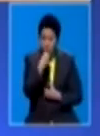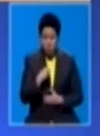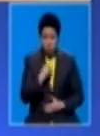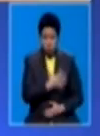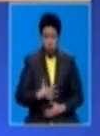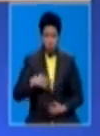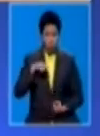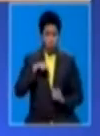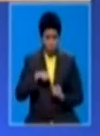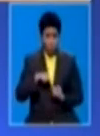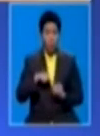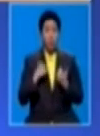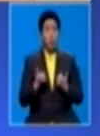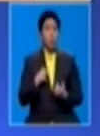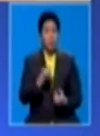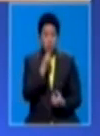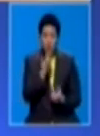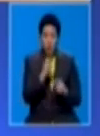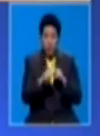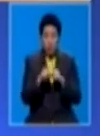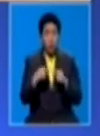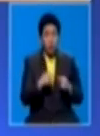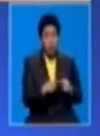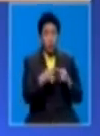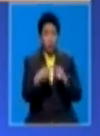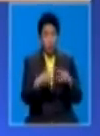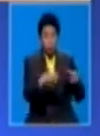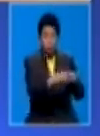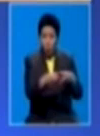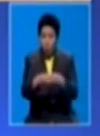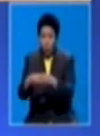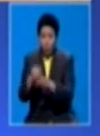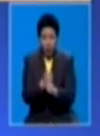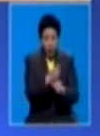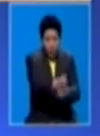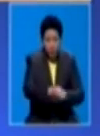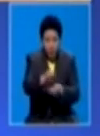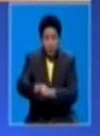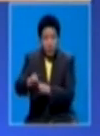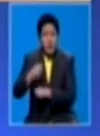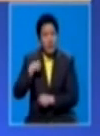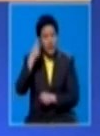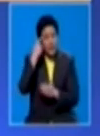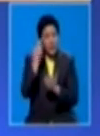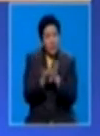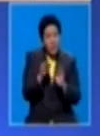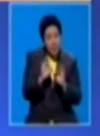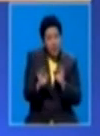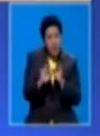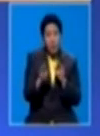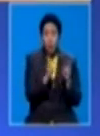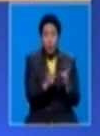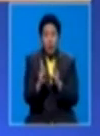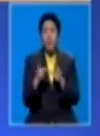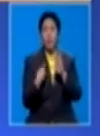นอกจากจะผลิตข้าวอินทรีย์ของตัวเองแล้วทางฟาร์มยังต่อยอดไปถึงกลุ่มเกษตรกรอื่นๆที่มีแนวคิดจะลดต้นทุนการผลิตข้าวโดยการ